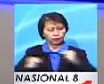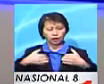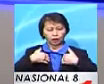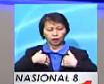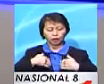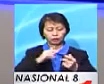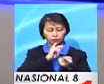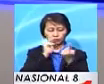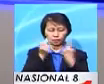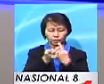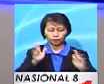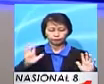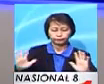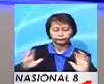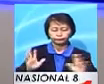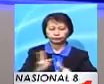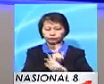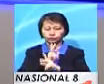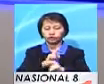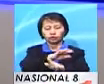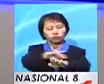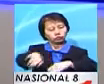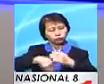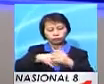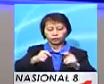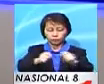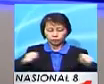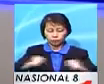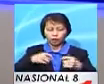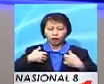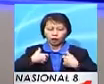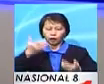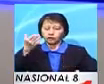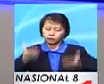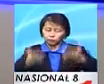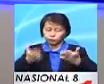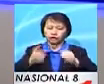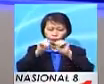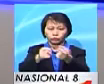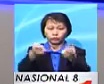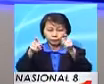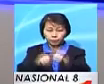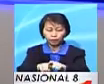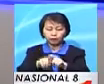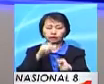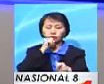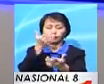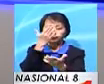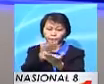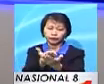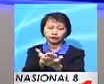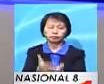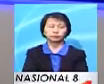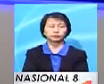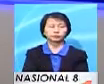berada dalam keadaan berjaga di semua lokasi yang ada kemungkinan boleh berlaku kejadian yang tidak